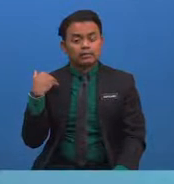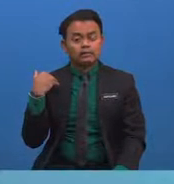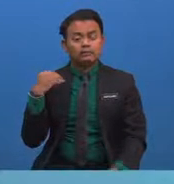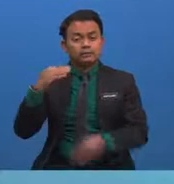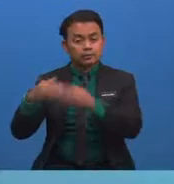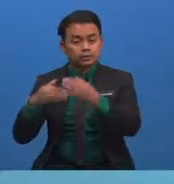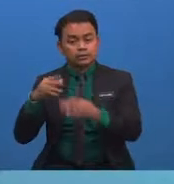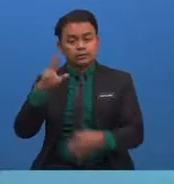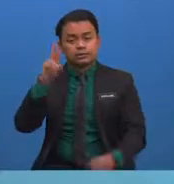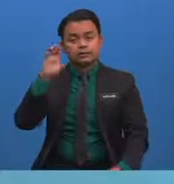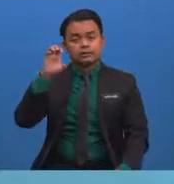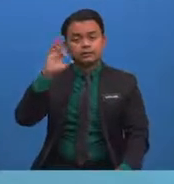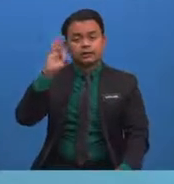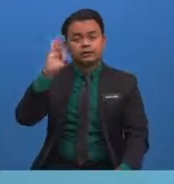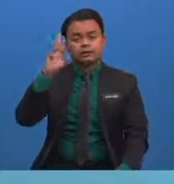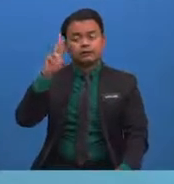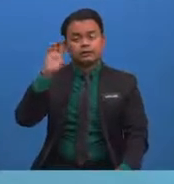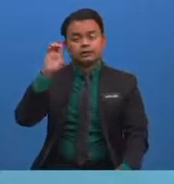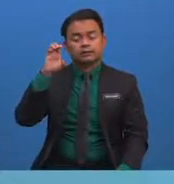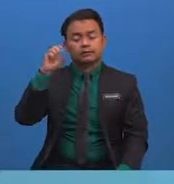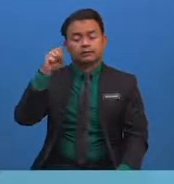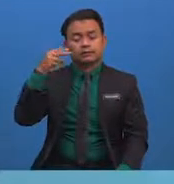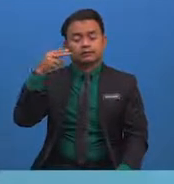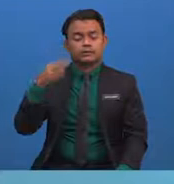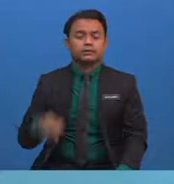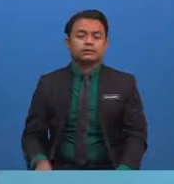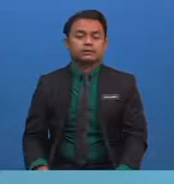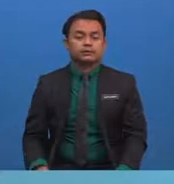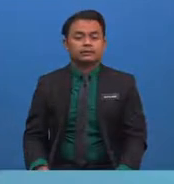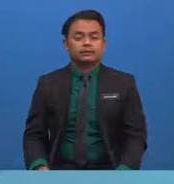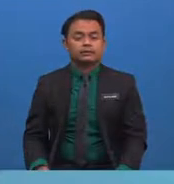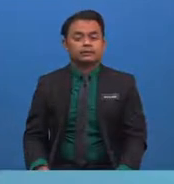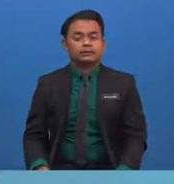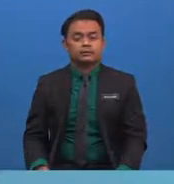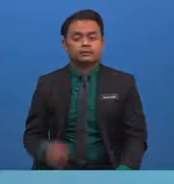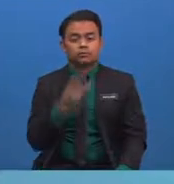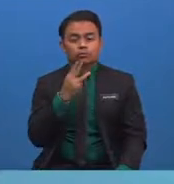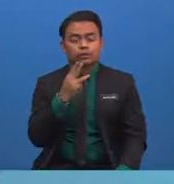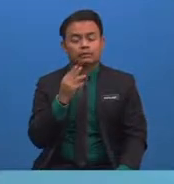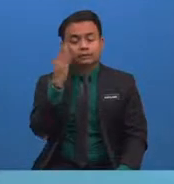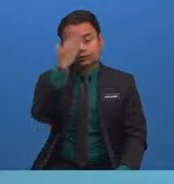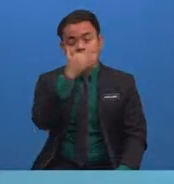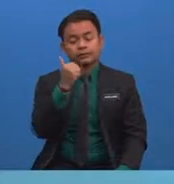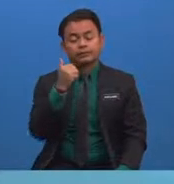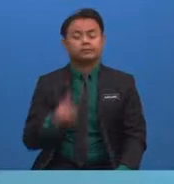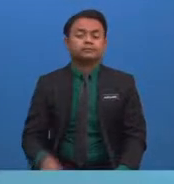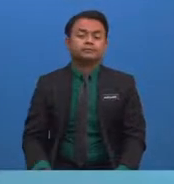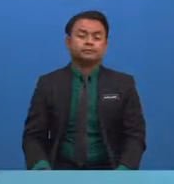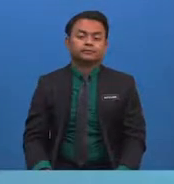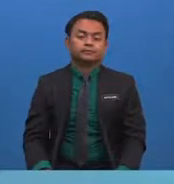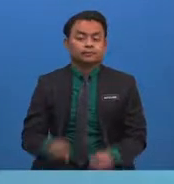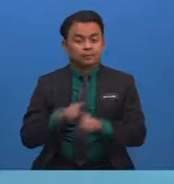menarik. Berbeza dengan kacang yang tidak dilakukan refresh, warnanya kelihatan pudar dan rupanya tidak